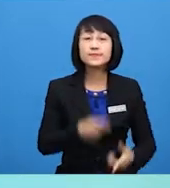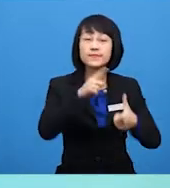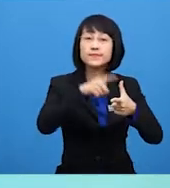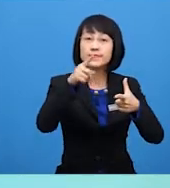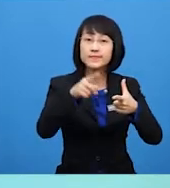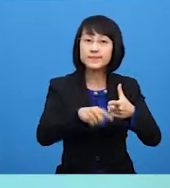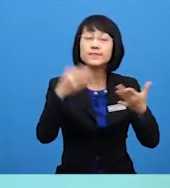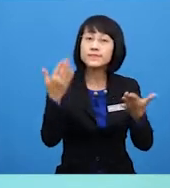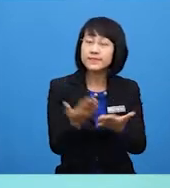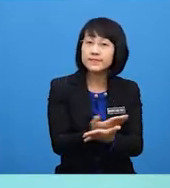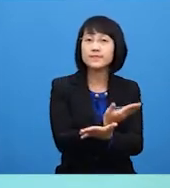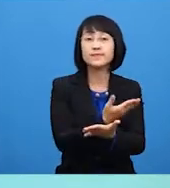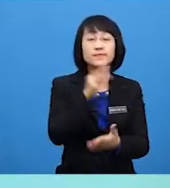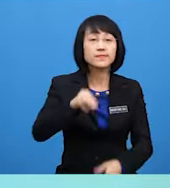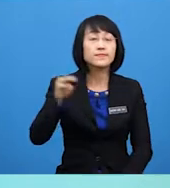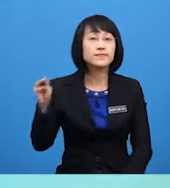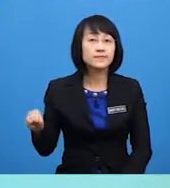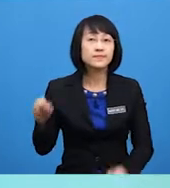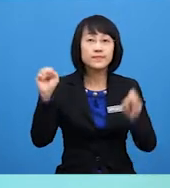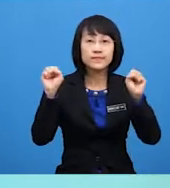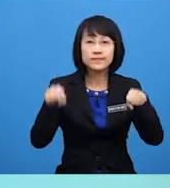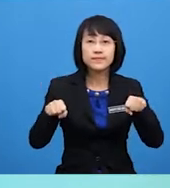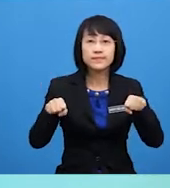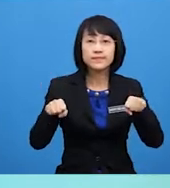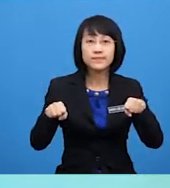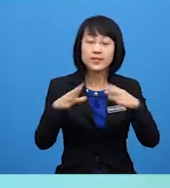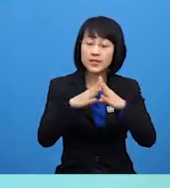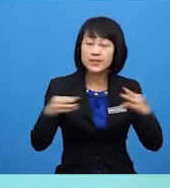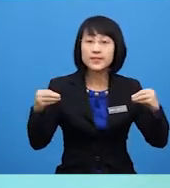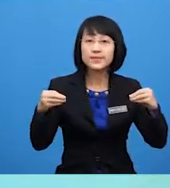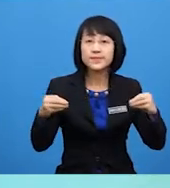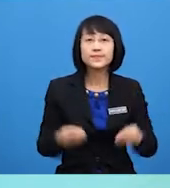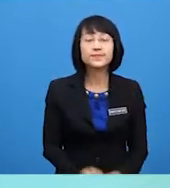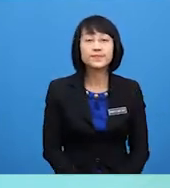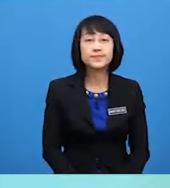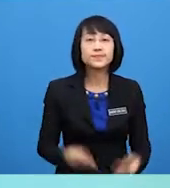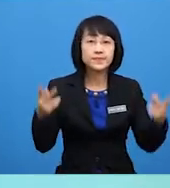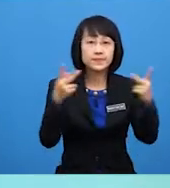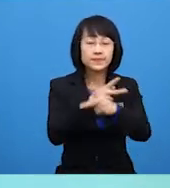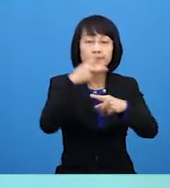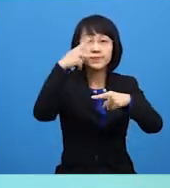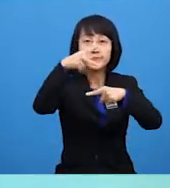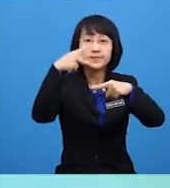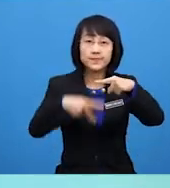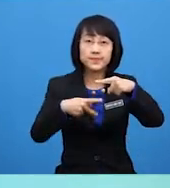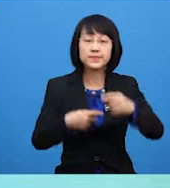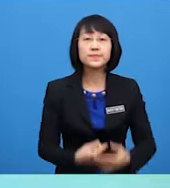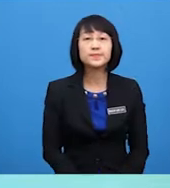Kemudian, barulah murid-murid boleh selesaikan operasi mendarab pecahan.